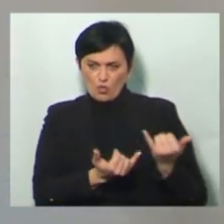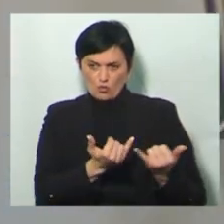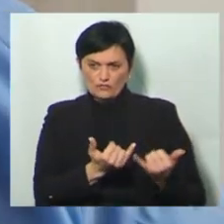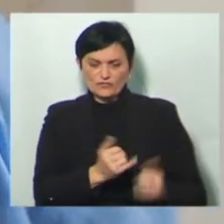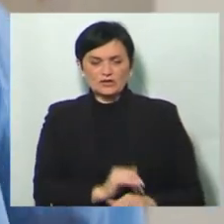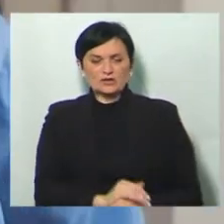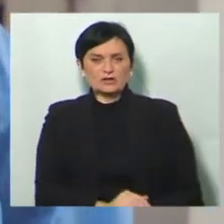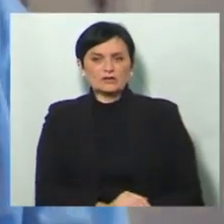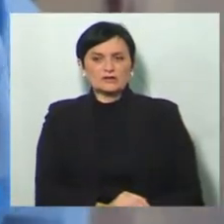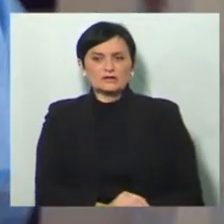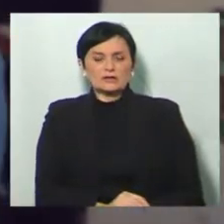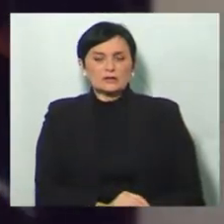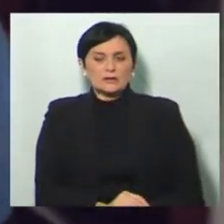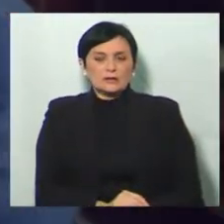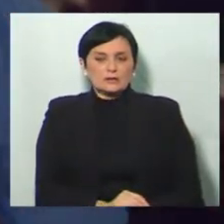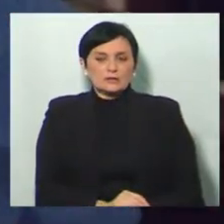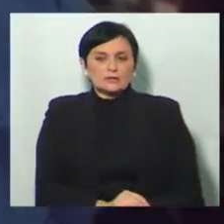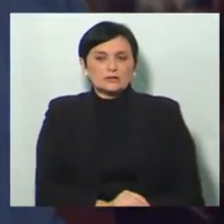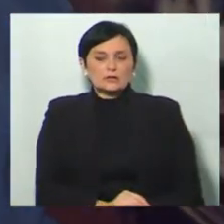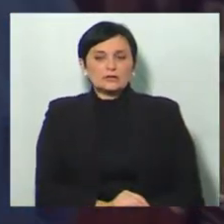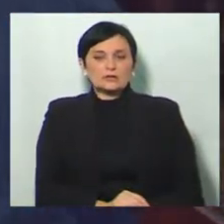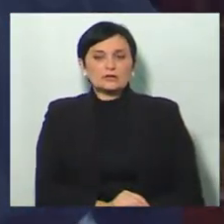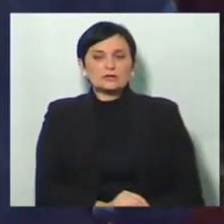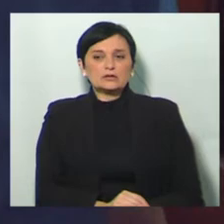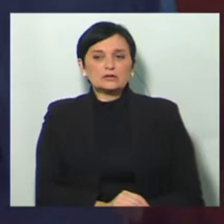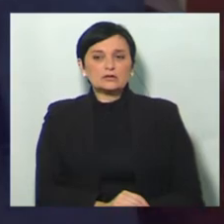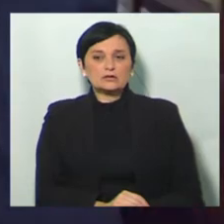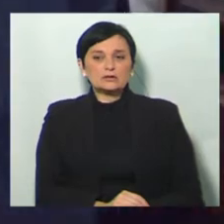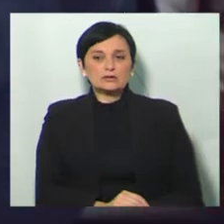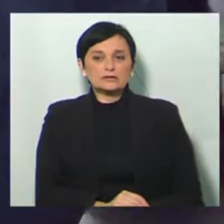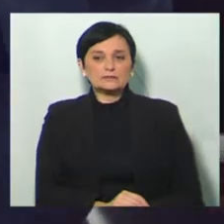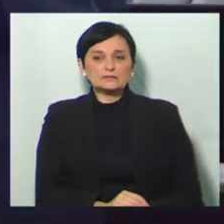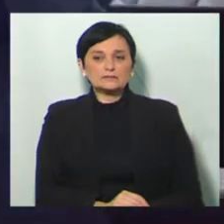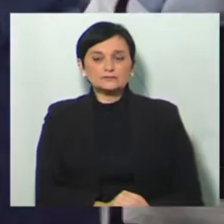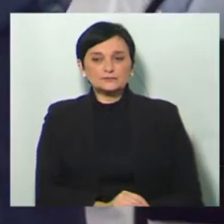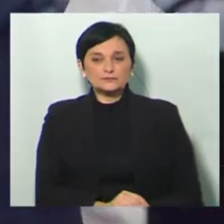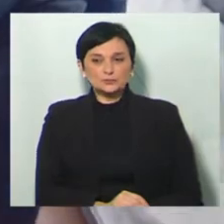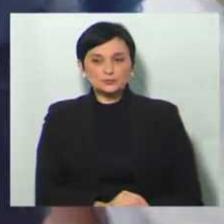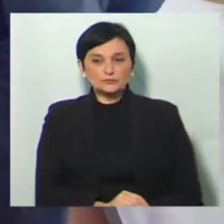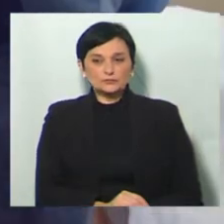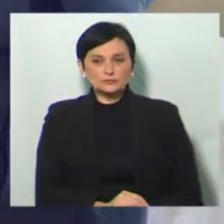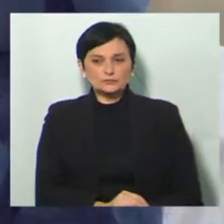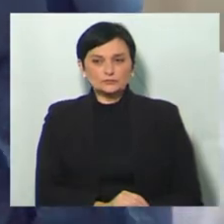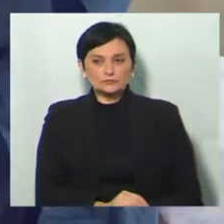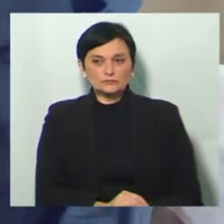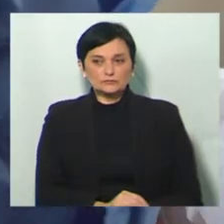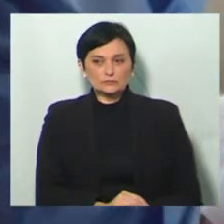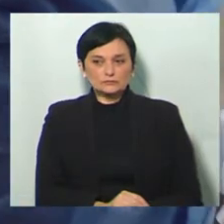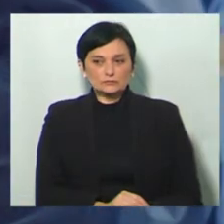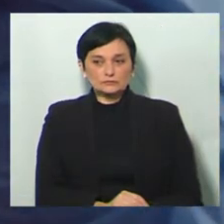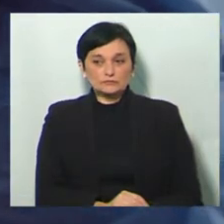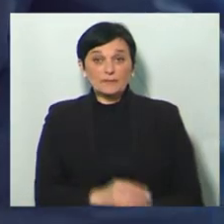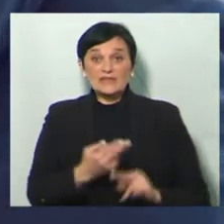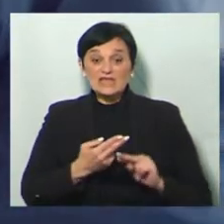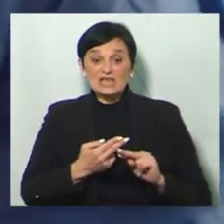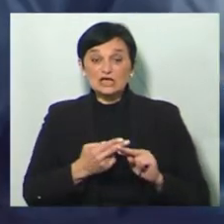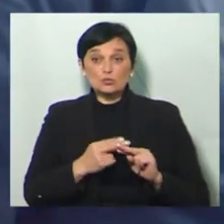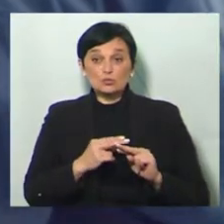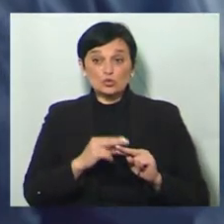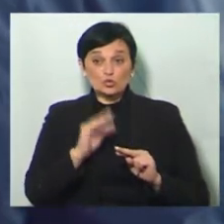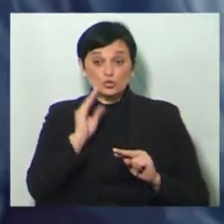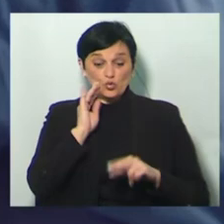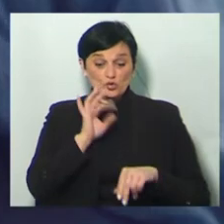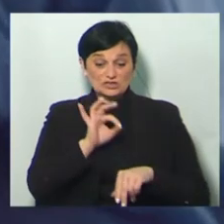კარგი. Ხარბატონი ნანა. ამიტომ რომ